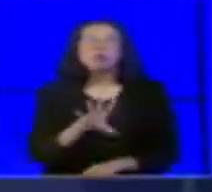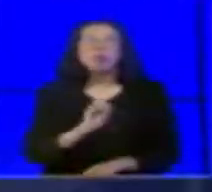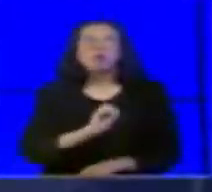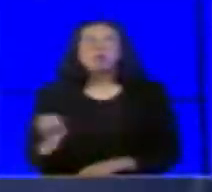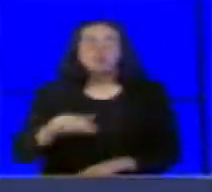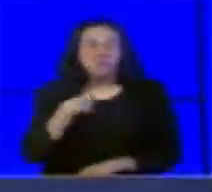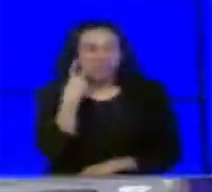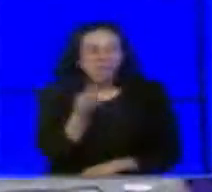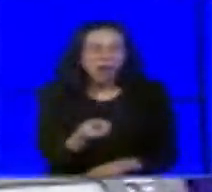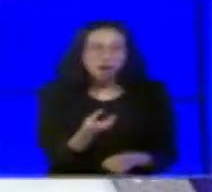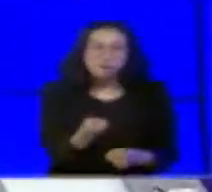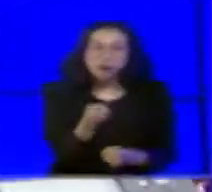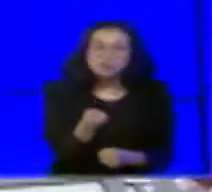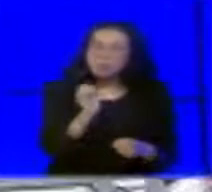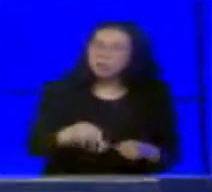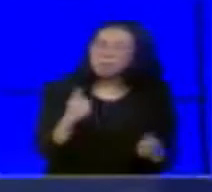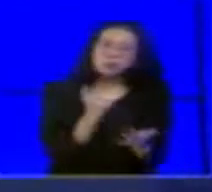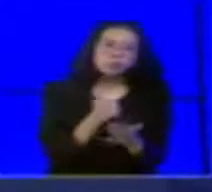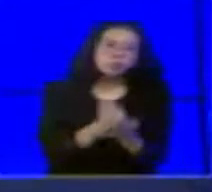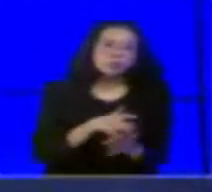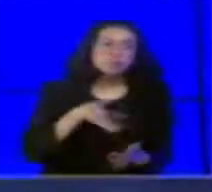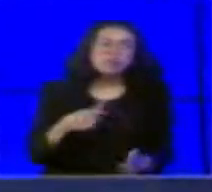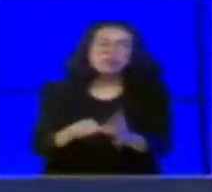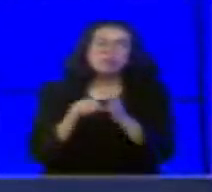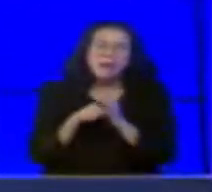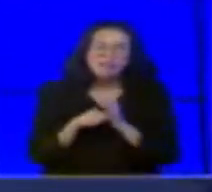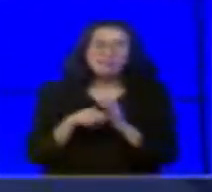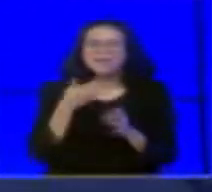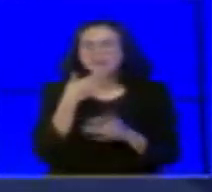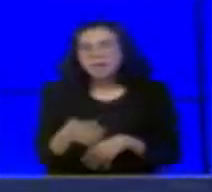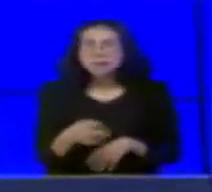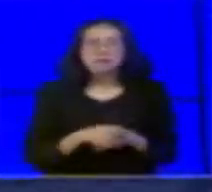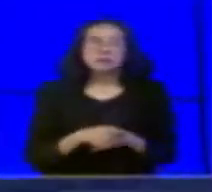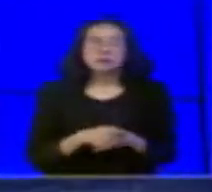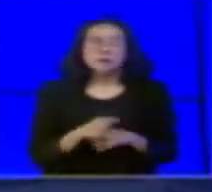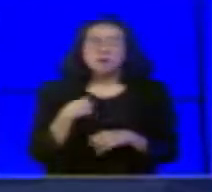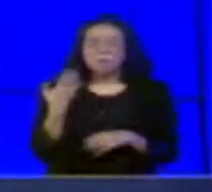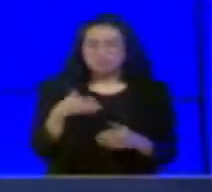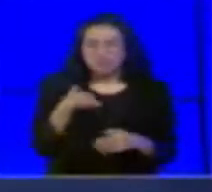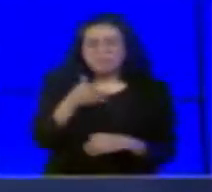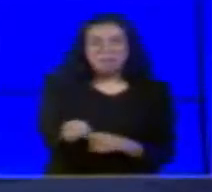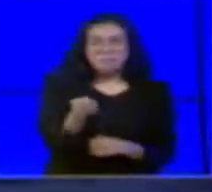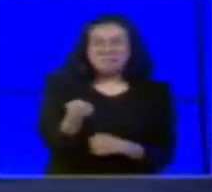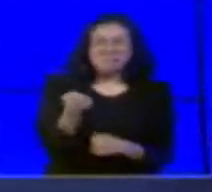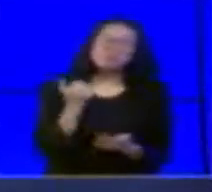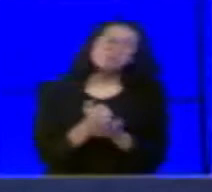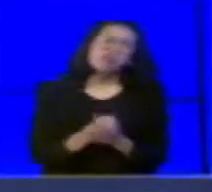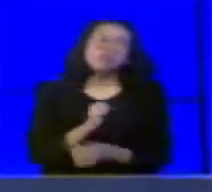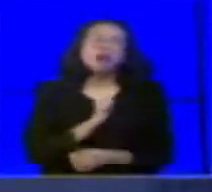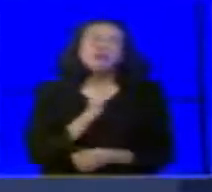berpenghasilan kecil, Pak. Sangat-sangat takut banget, mau ke pasar aja takut. Jadi Ibu belinya sekarang? Iya,